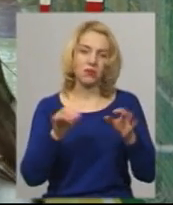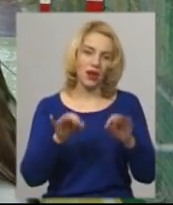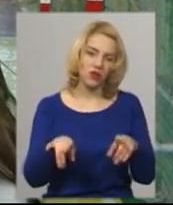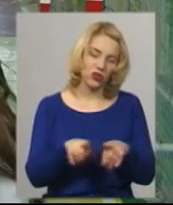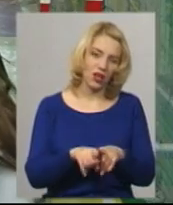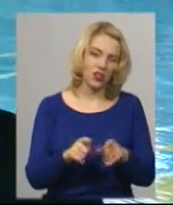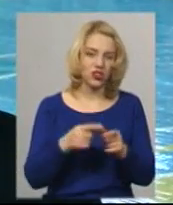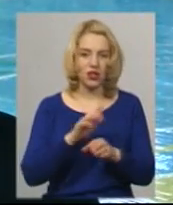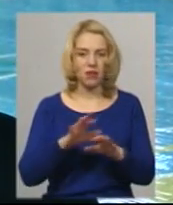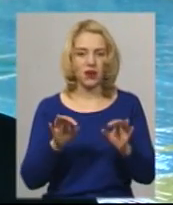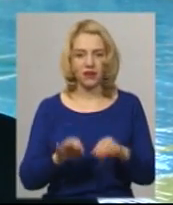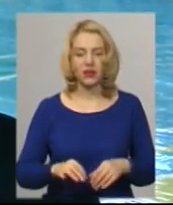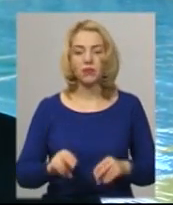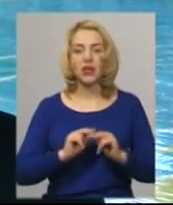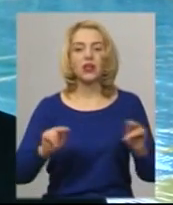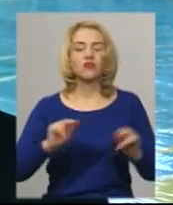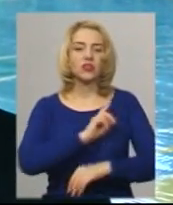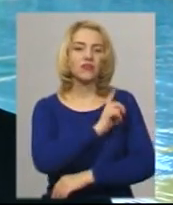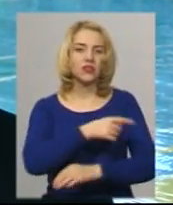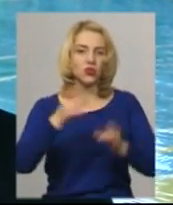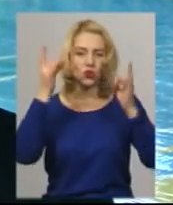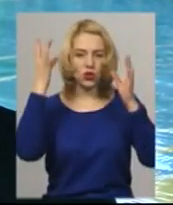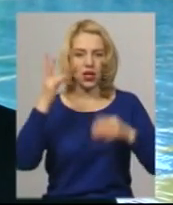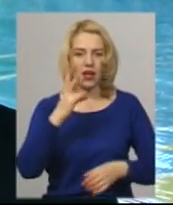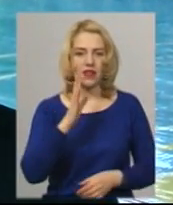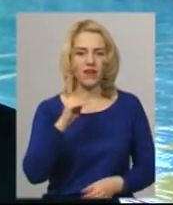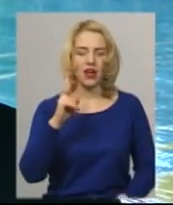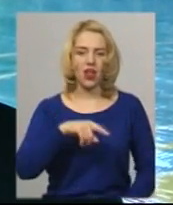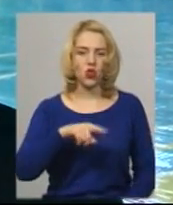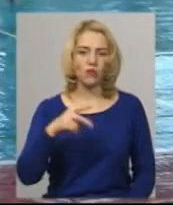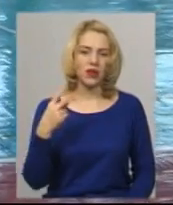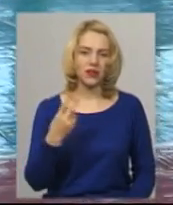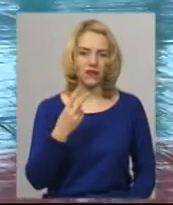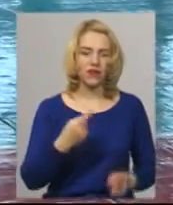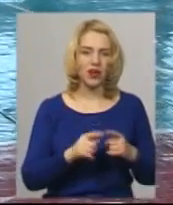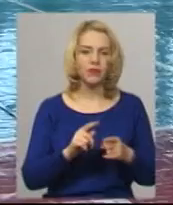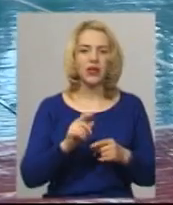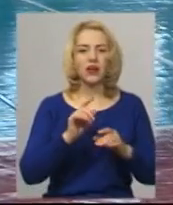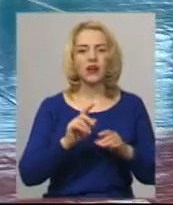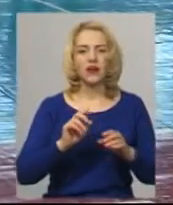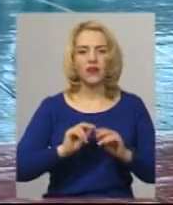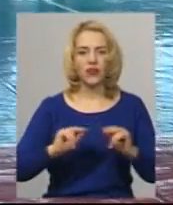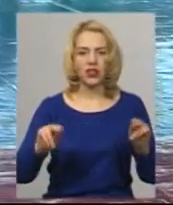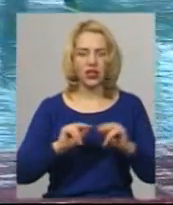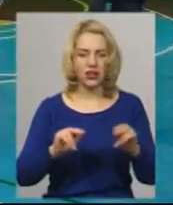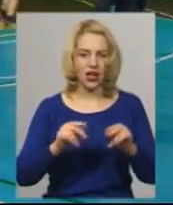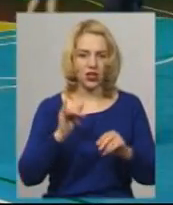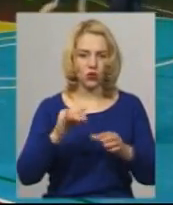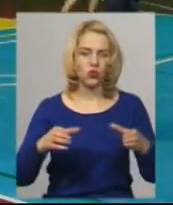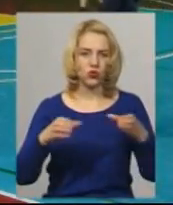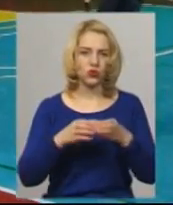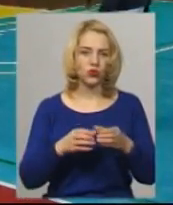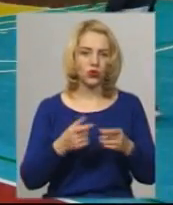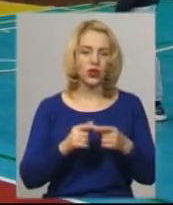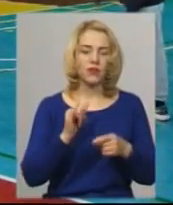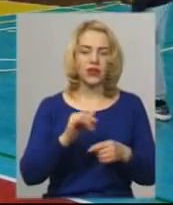чи неправда. Вчителька фізичної культури Хмельницького НВК номер 2 Ірина Цюсь викладає гурток з регбі-5. Розповідає, її команда